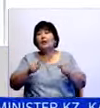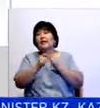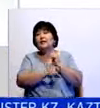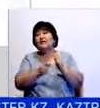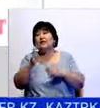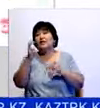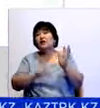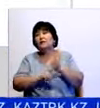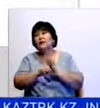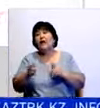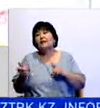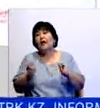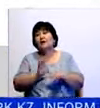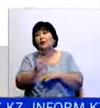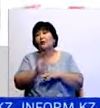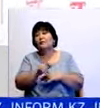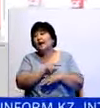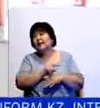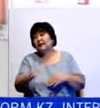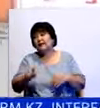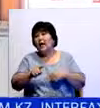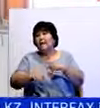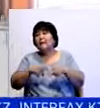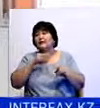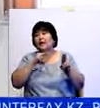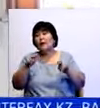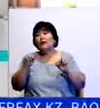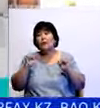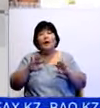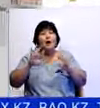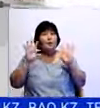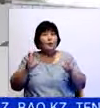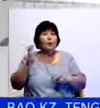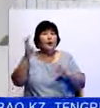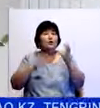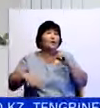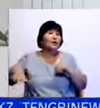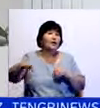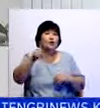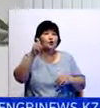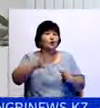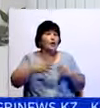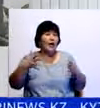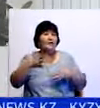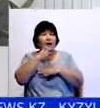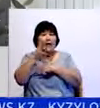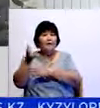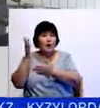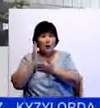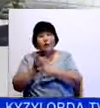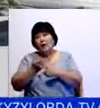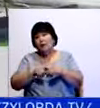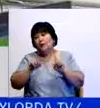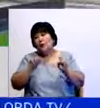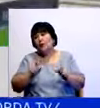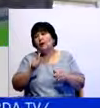зауытқа келгенінен бастап дайын өнімнің шыққанына дейінгі процесті бақылауға болады. Бүкіл зауыт аумағында 100-ден аса камера қойылған. Мұнда